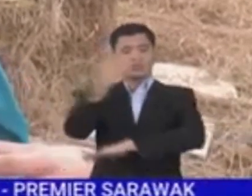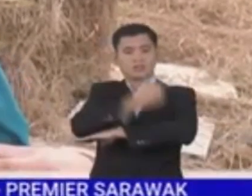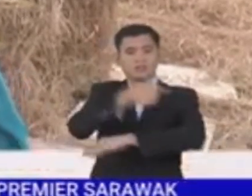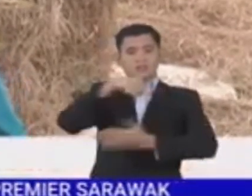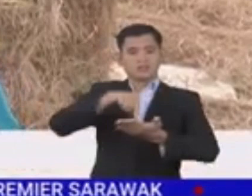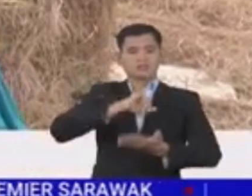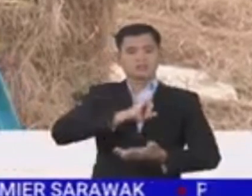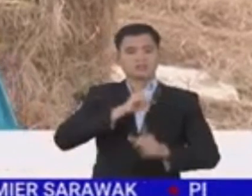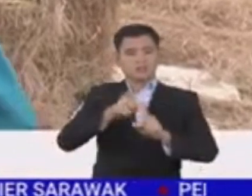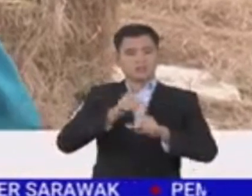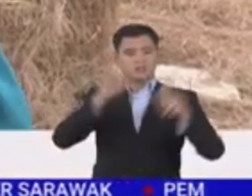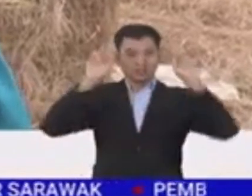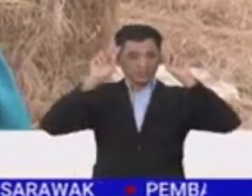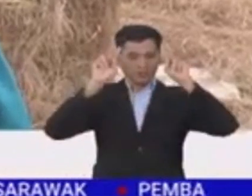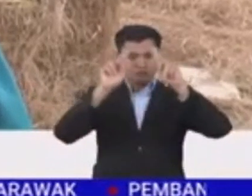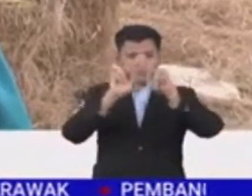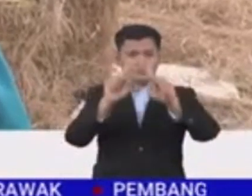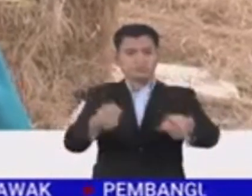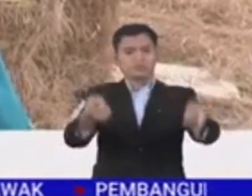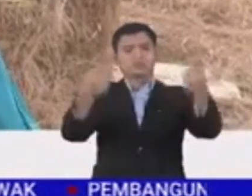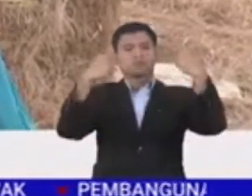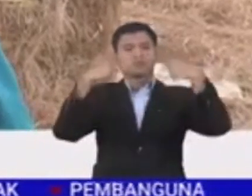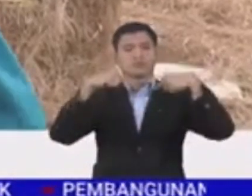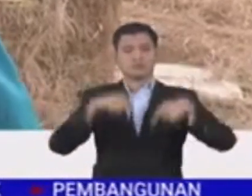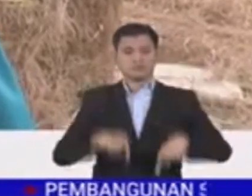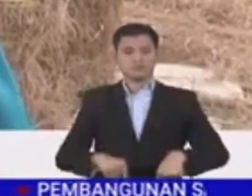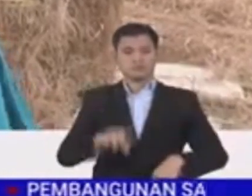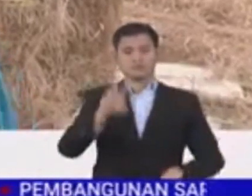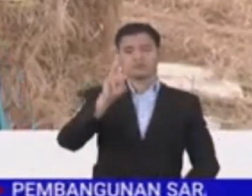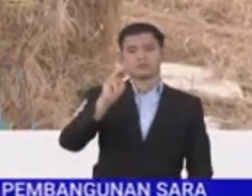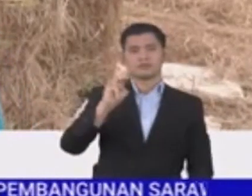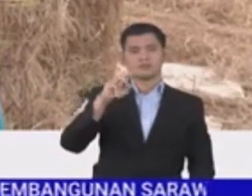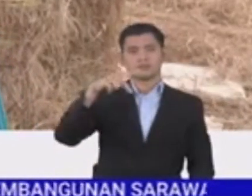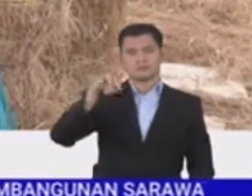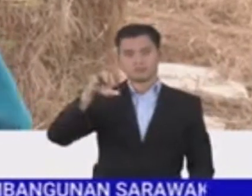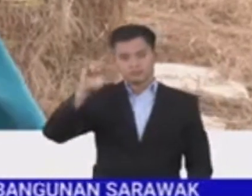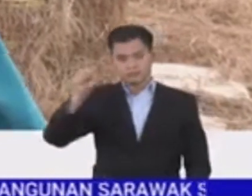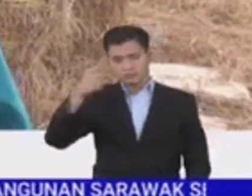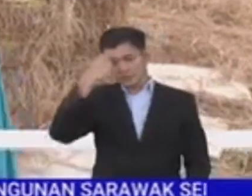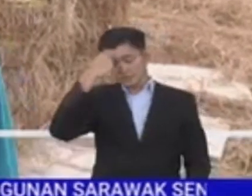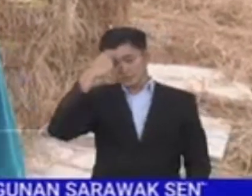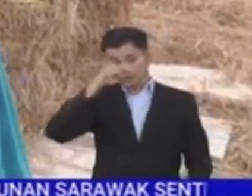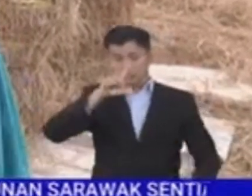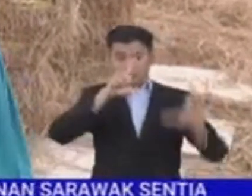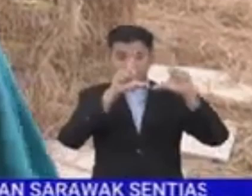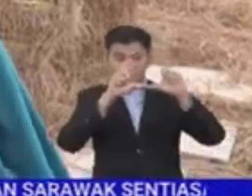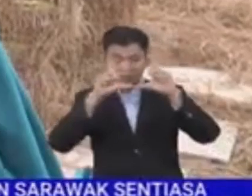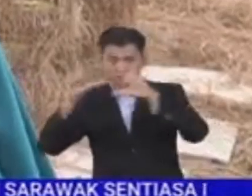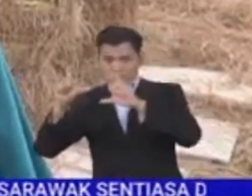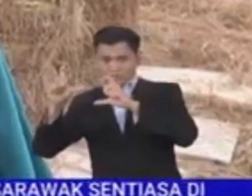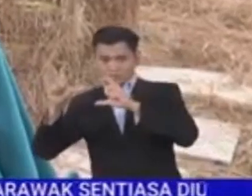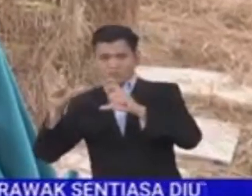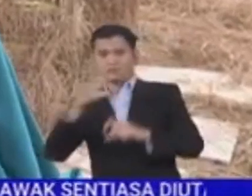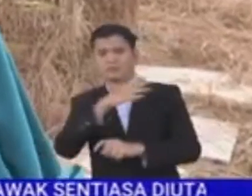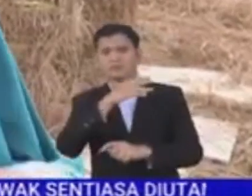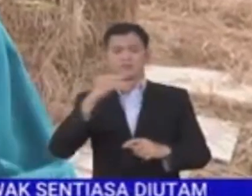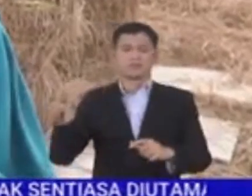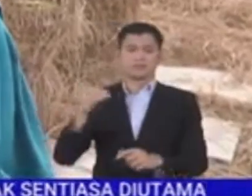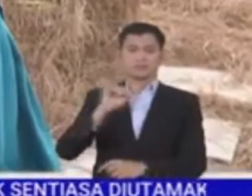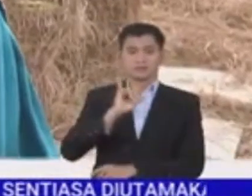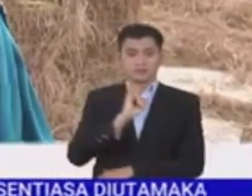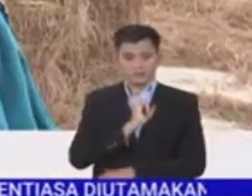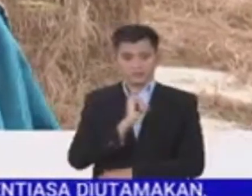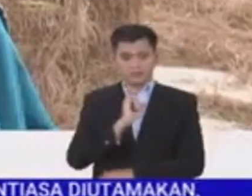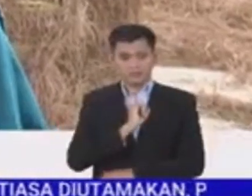asalnya daripada Kuantan dan datang ke MAEBS ni untuk sesi fotografi lah dan kebetulan memang saya